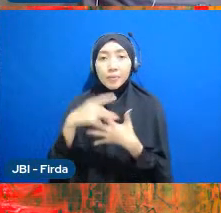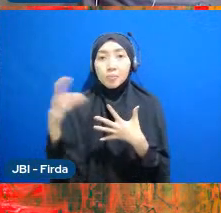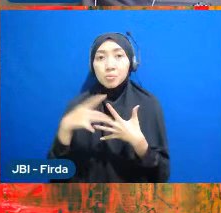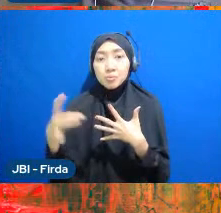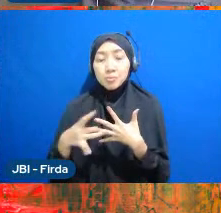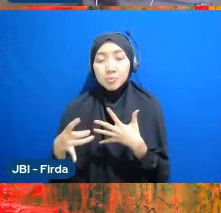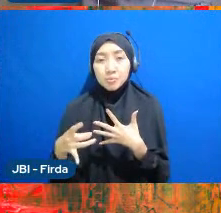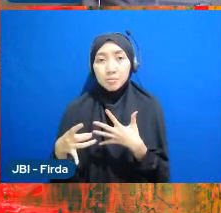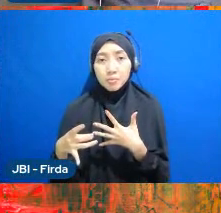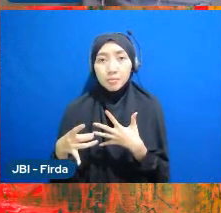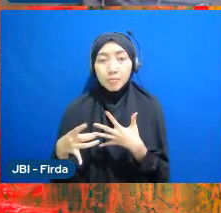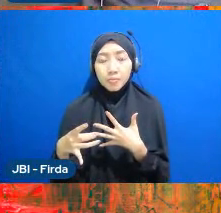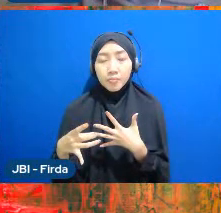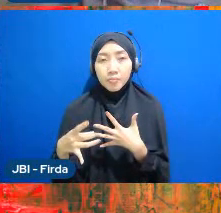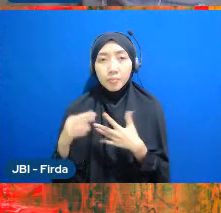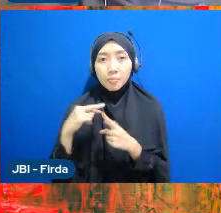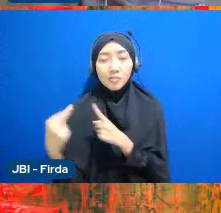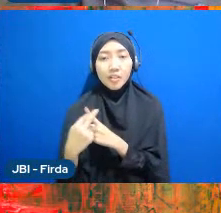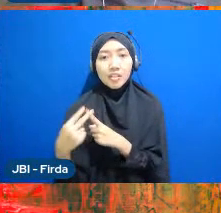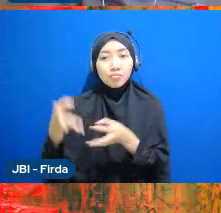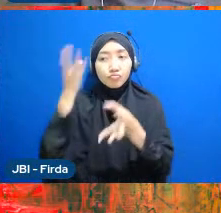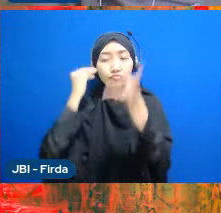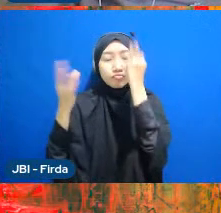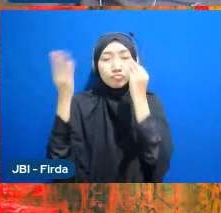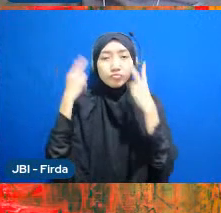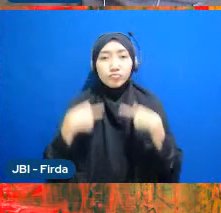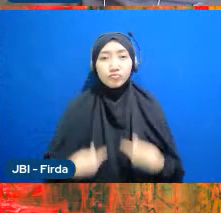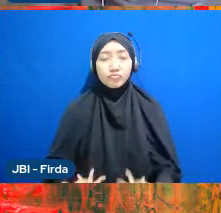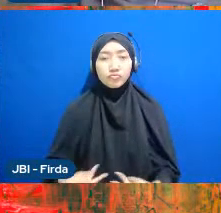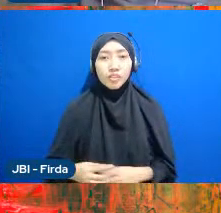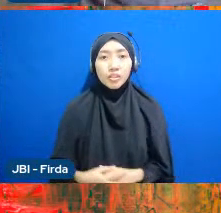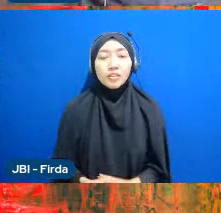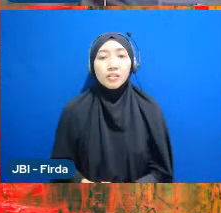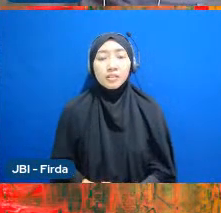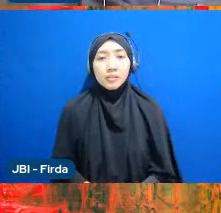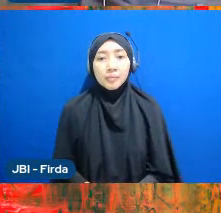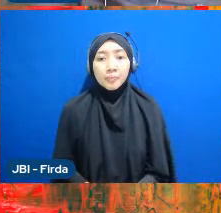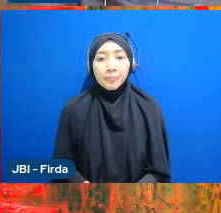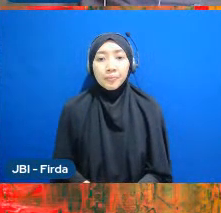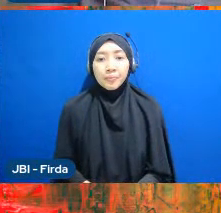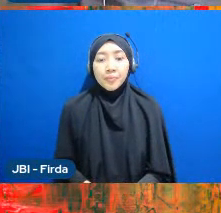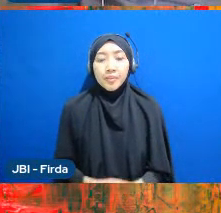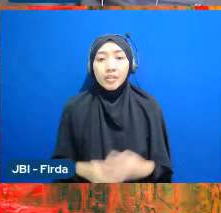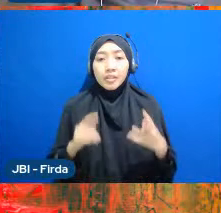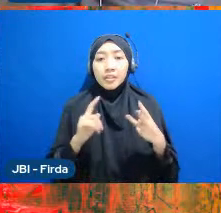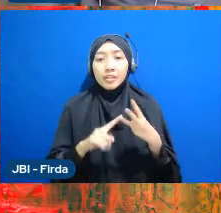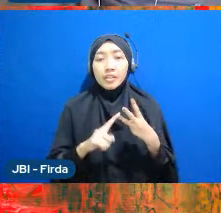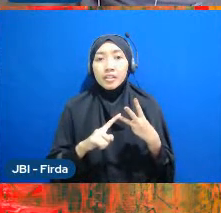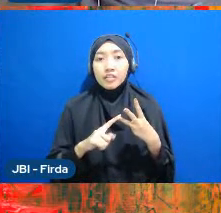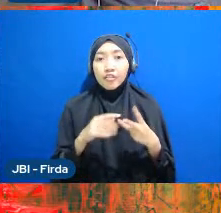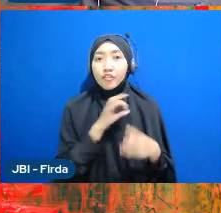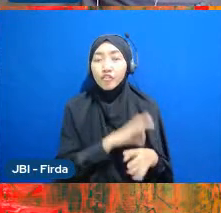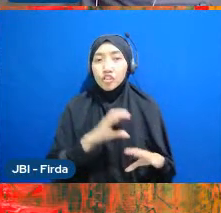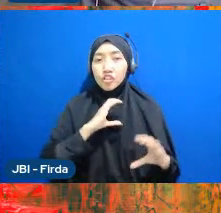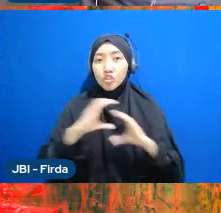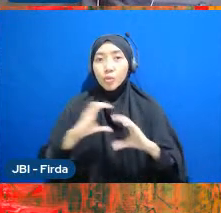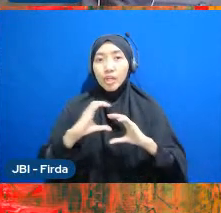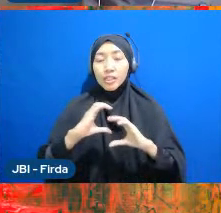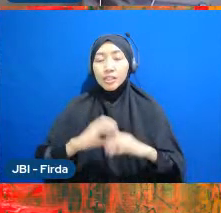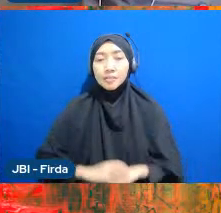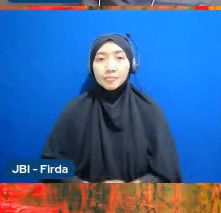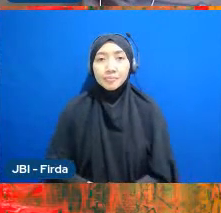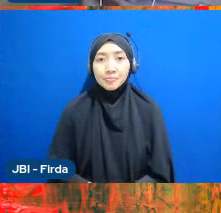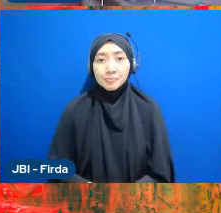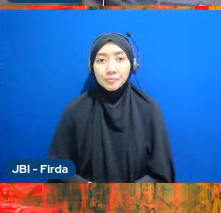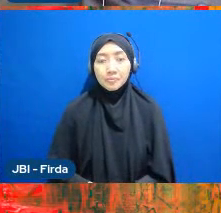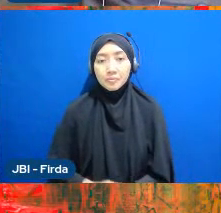selektif persepsi yang dia masukkan ke dalam dirinya. Nah, yang terakhir adalah fungsi komunikasi. Nah, di sini anak-anak